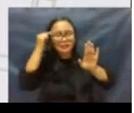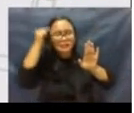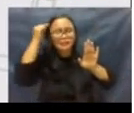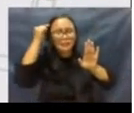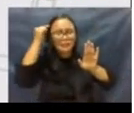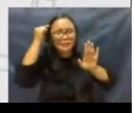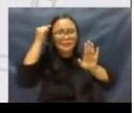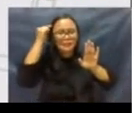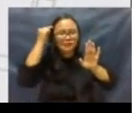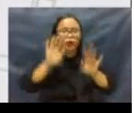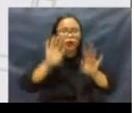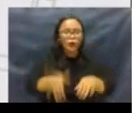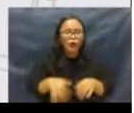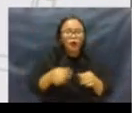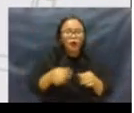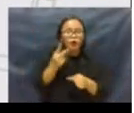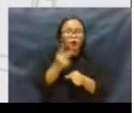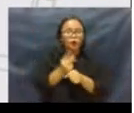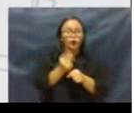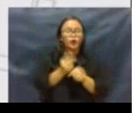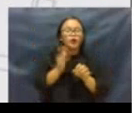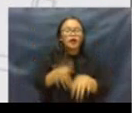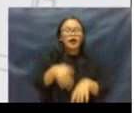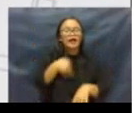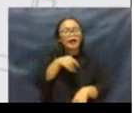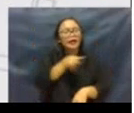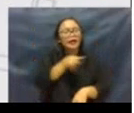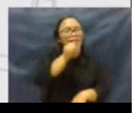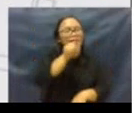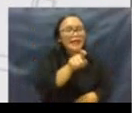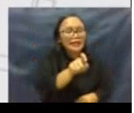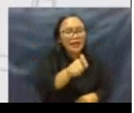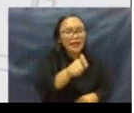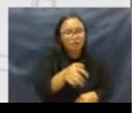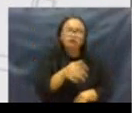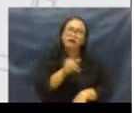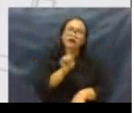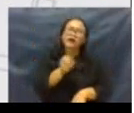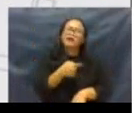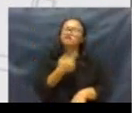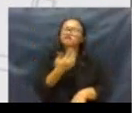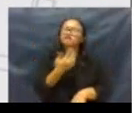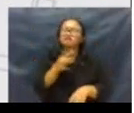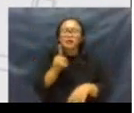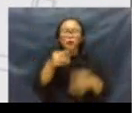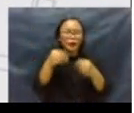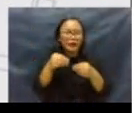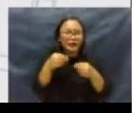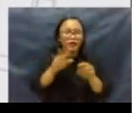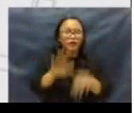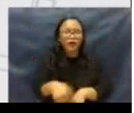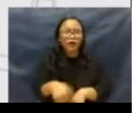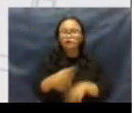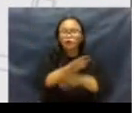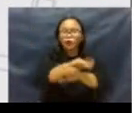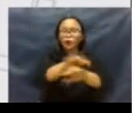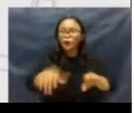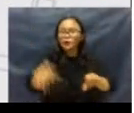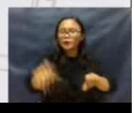Guru memberikan pertanyaan tentang satu materi ajar, terus kemudian si murid